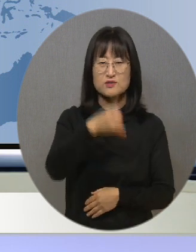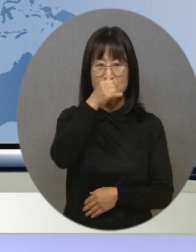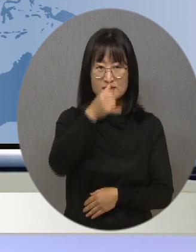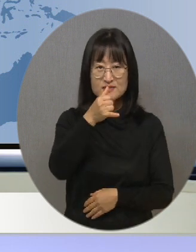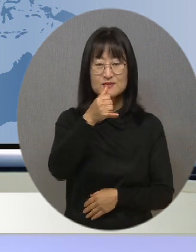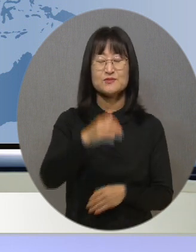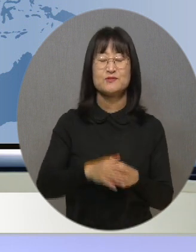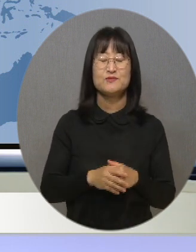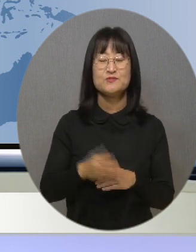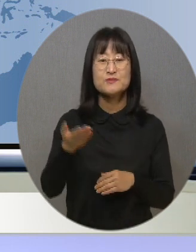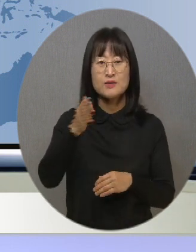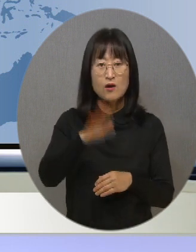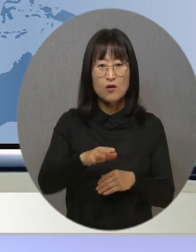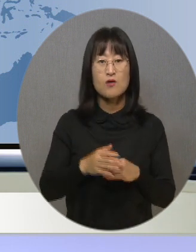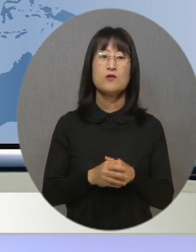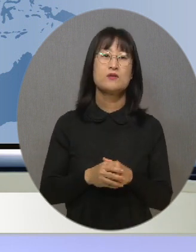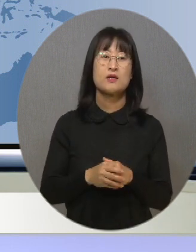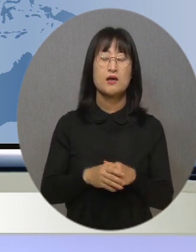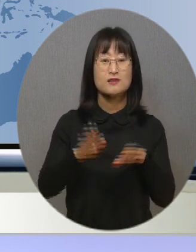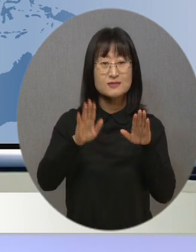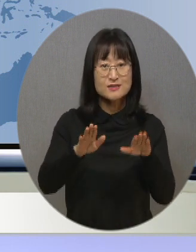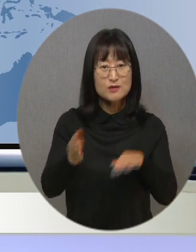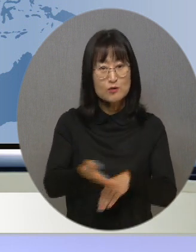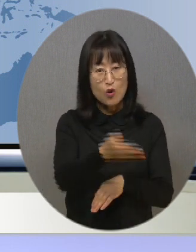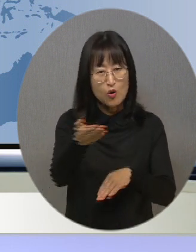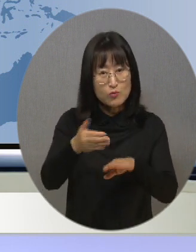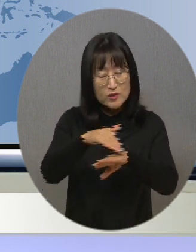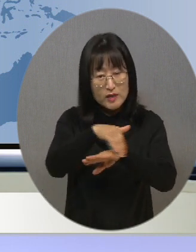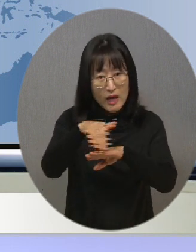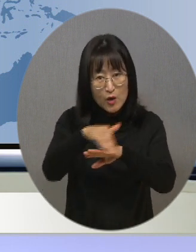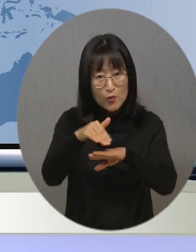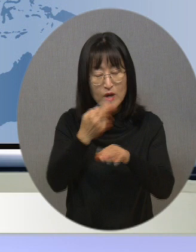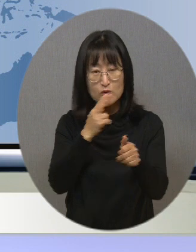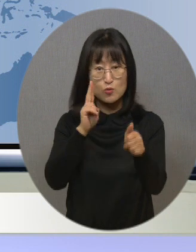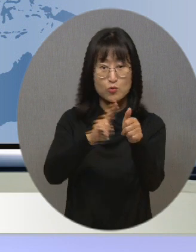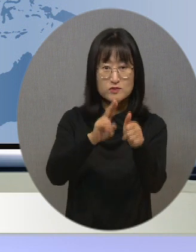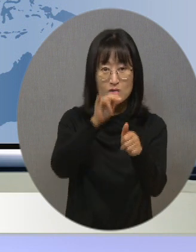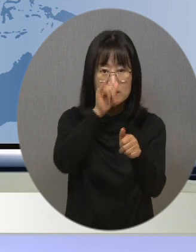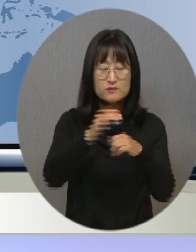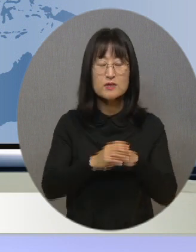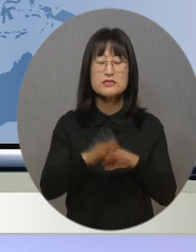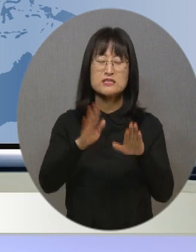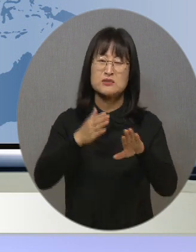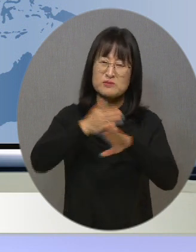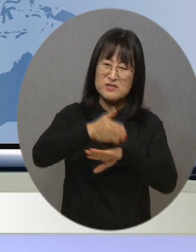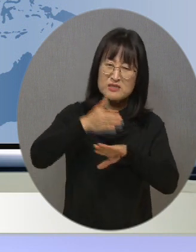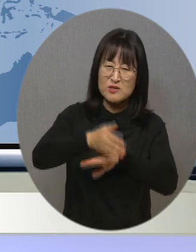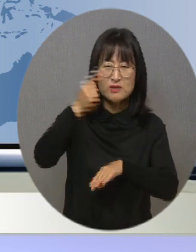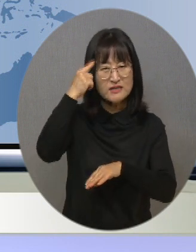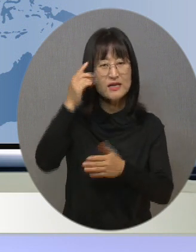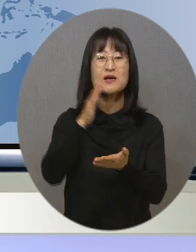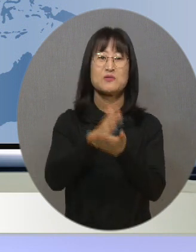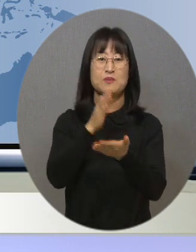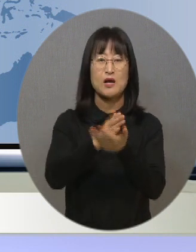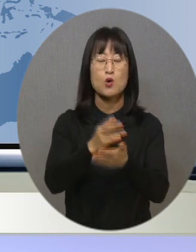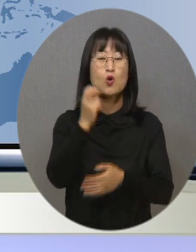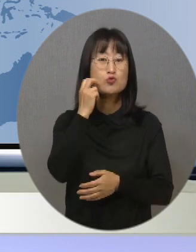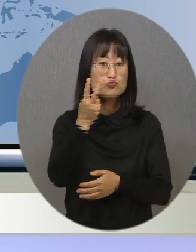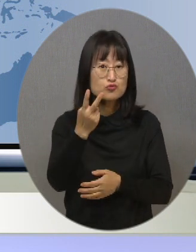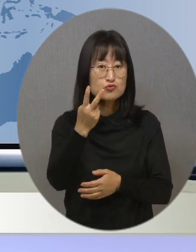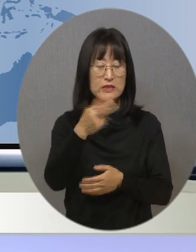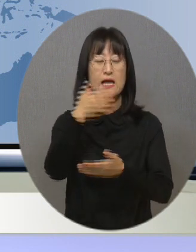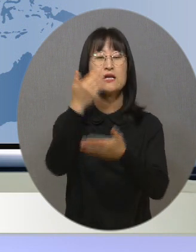사실인데요. 올해 아직 망설이고 있는 계획과 도전이 있다면 이젠 늦었다고 생각하기보다 두 달여의